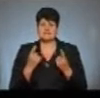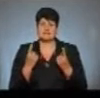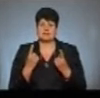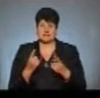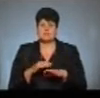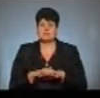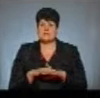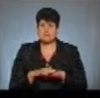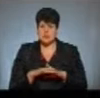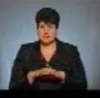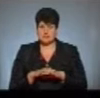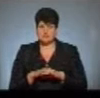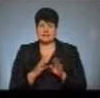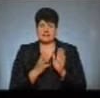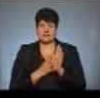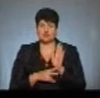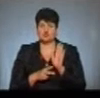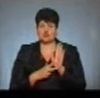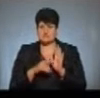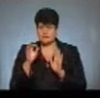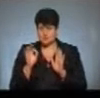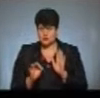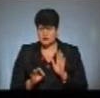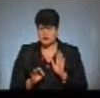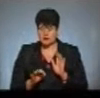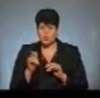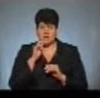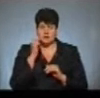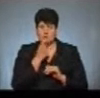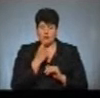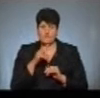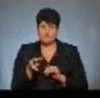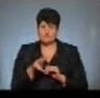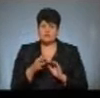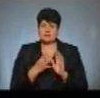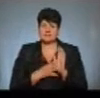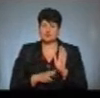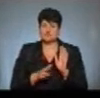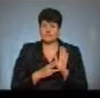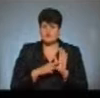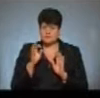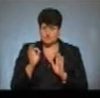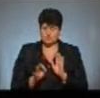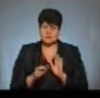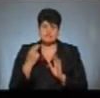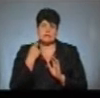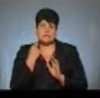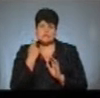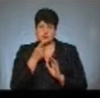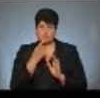З математики 97%, з української мови літератури 98%, з англійської